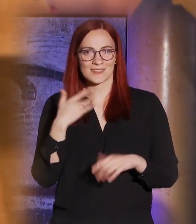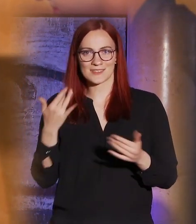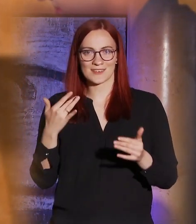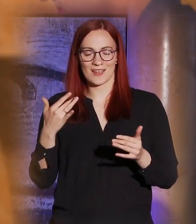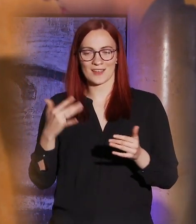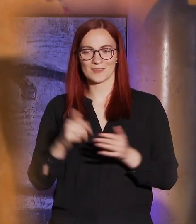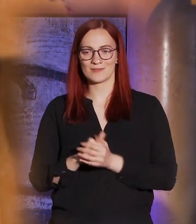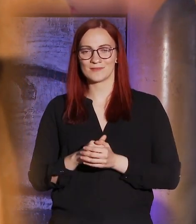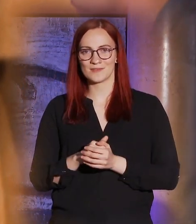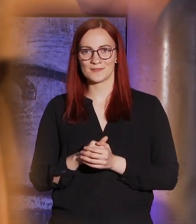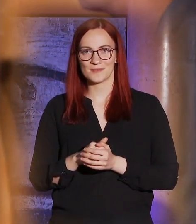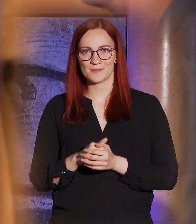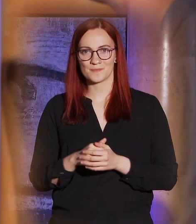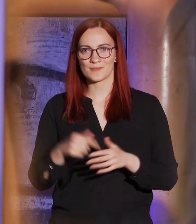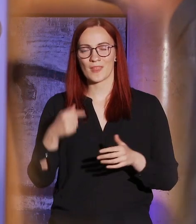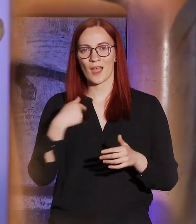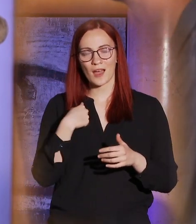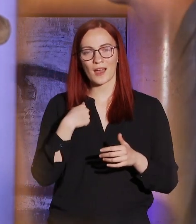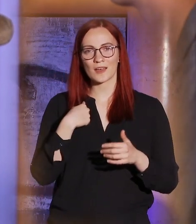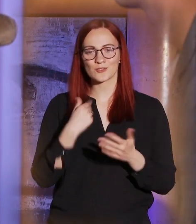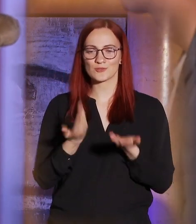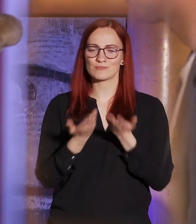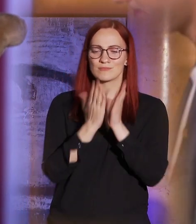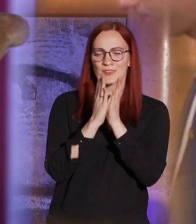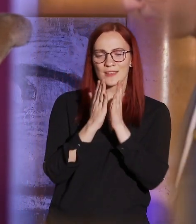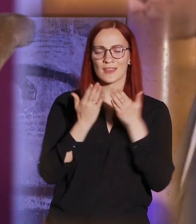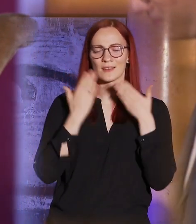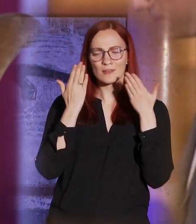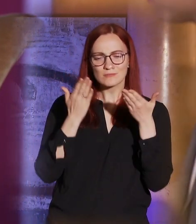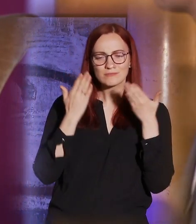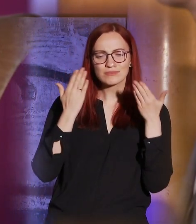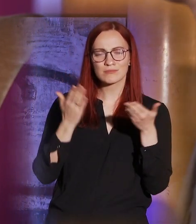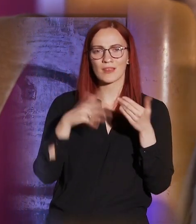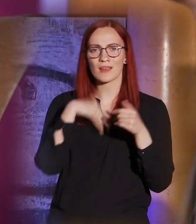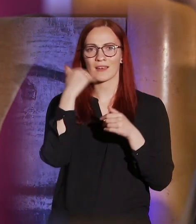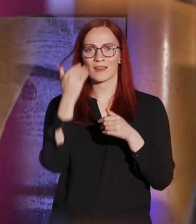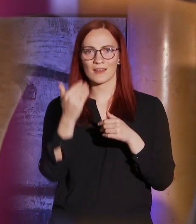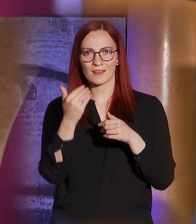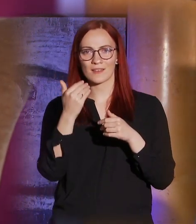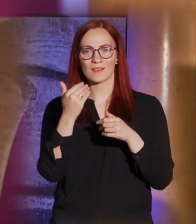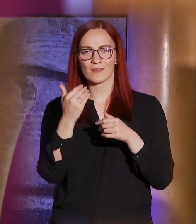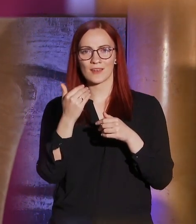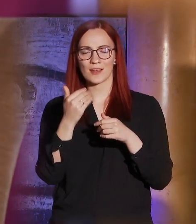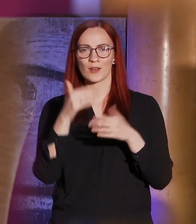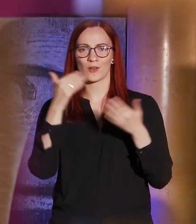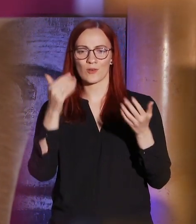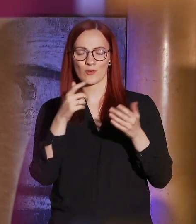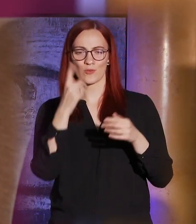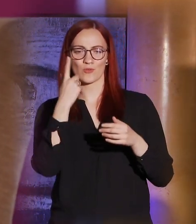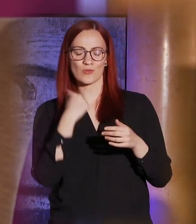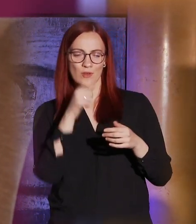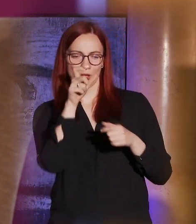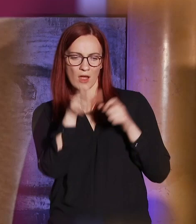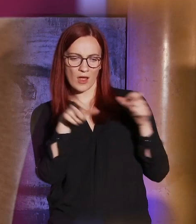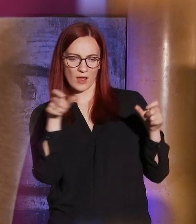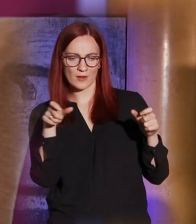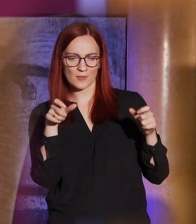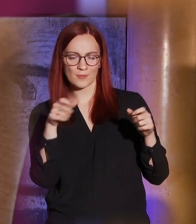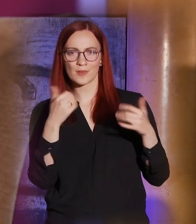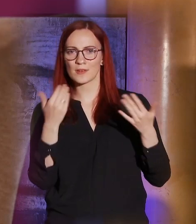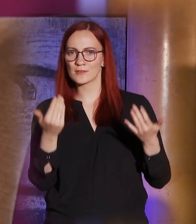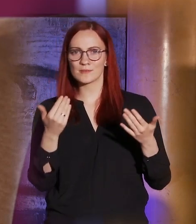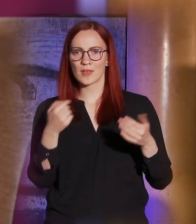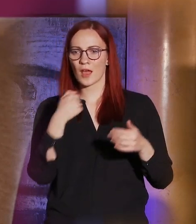šaknys, kai aš perskaitydavau kažkokią knygą ir būdavau tos knygos personažu ir man vaikai sakydavo, o kas tu